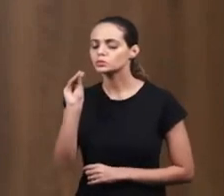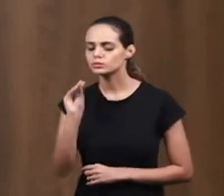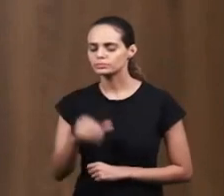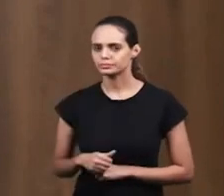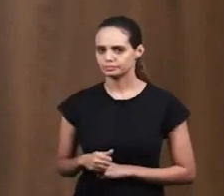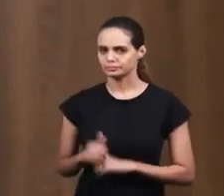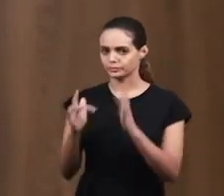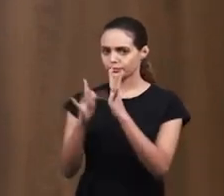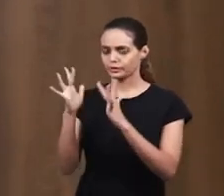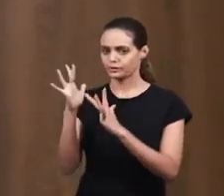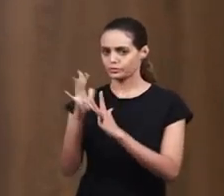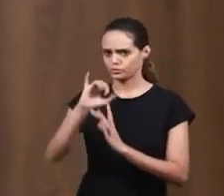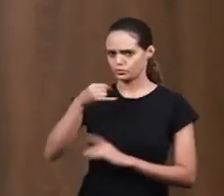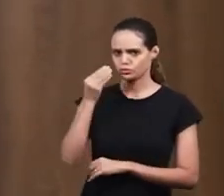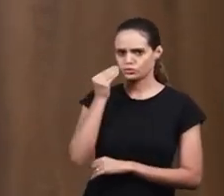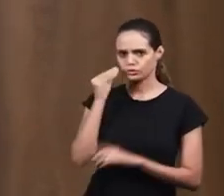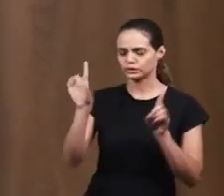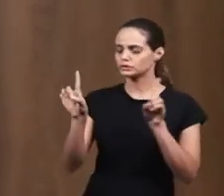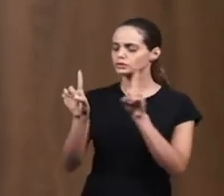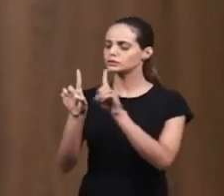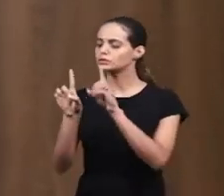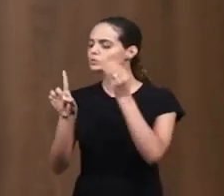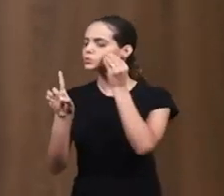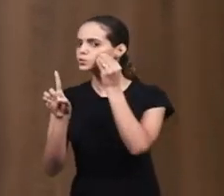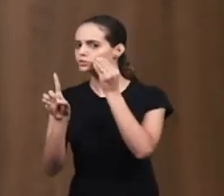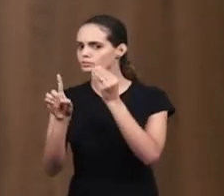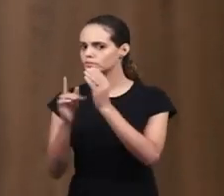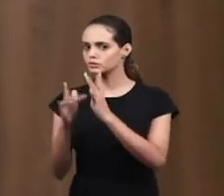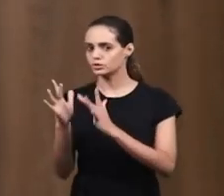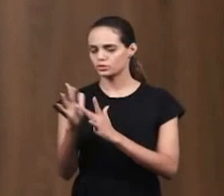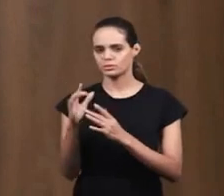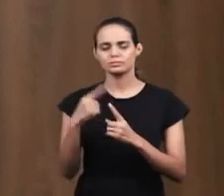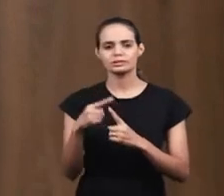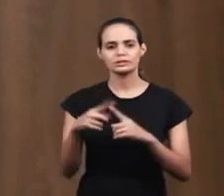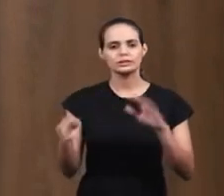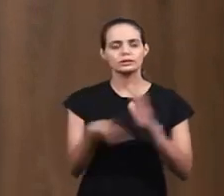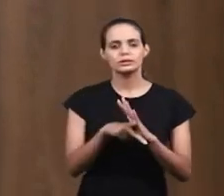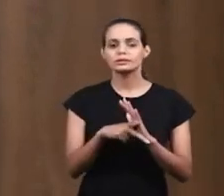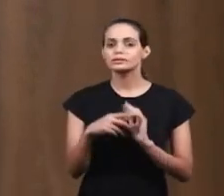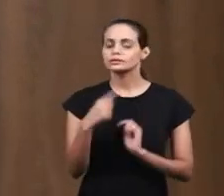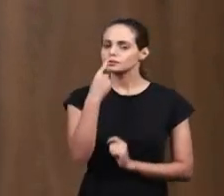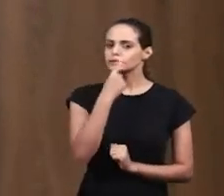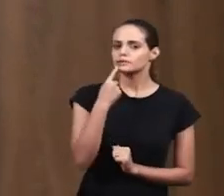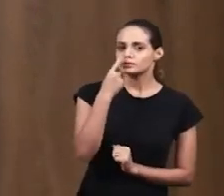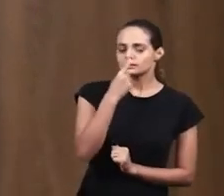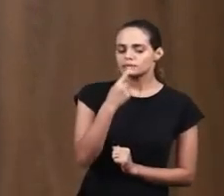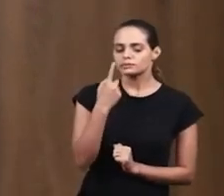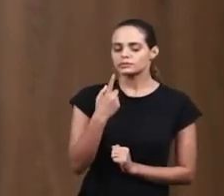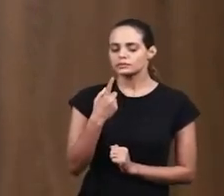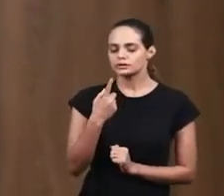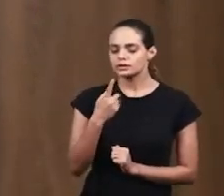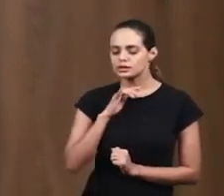Warum wurde Jesus mit einem Kuss verraten? Denn es ist das, was aus dem Mund hinausgeht. Das,